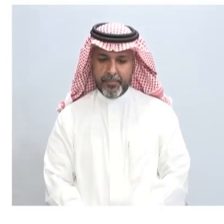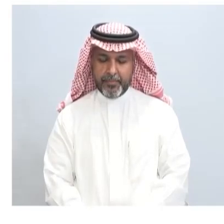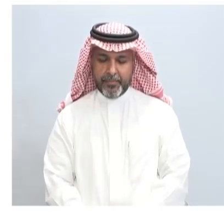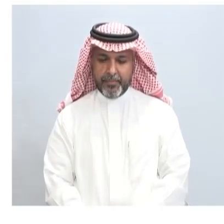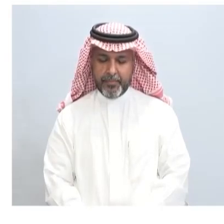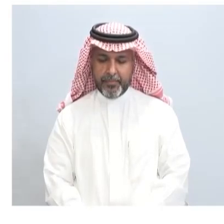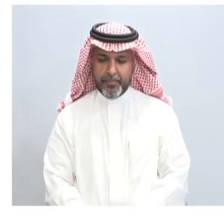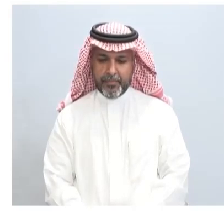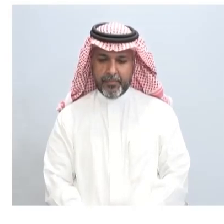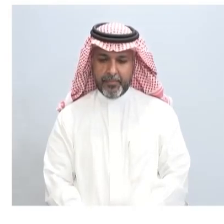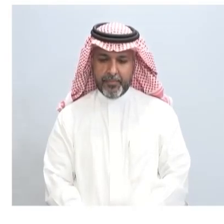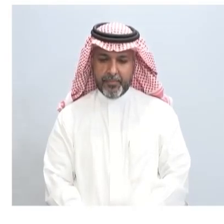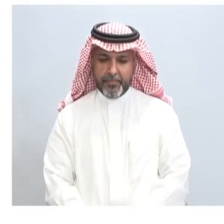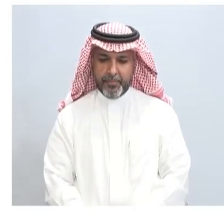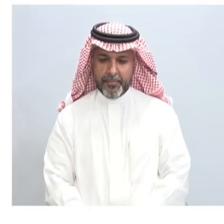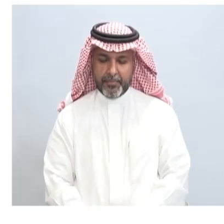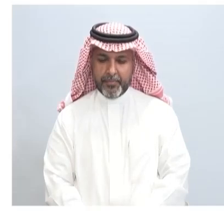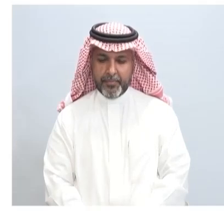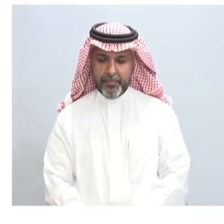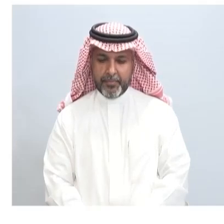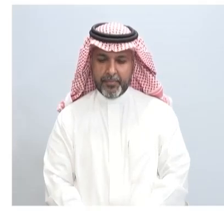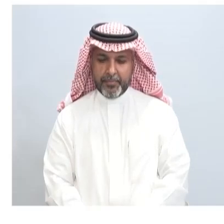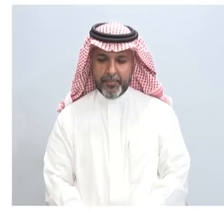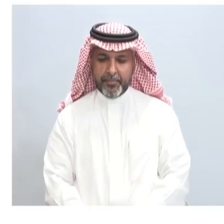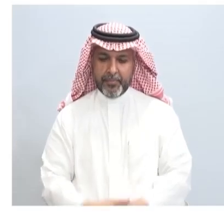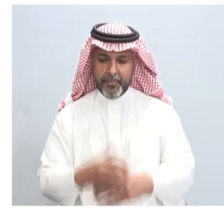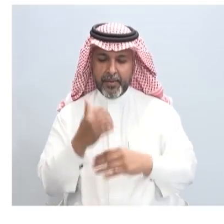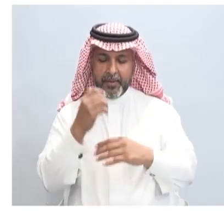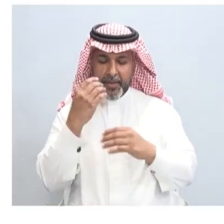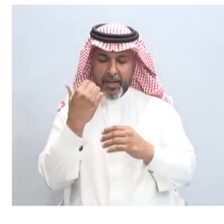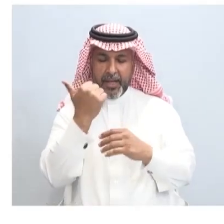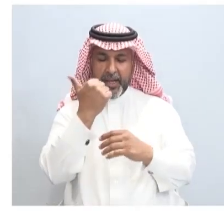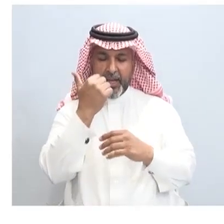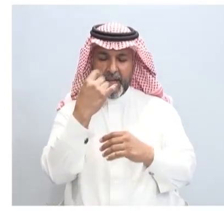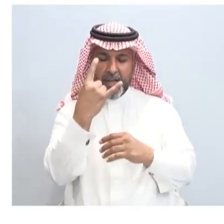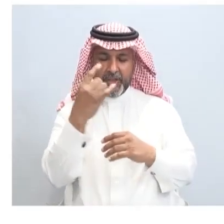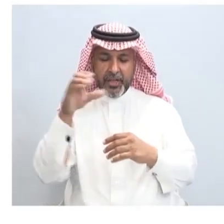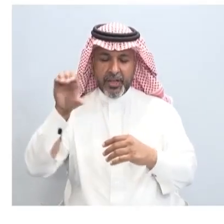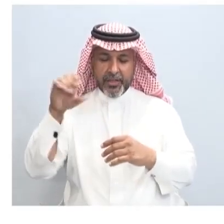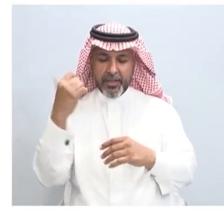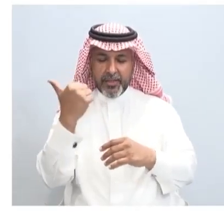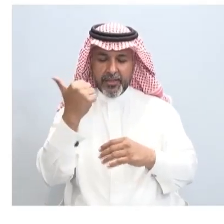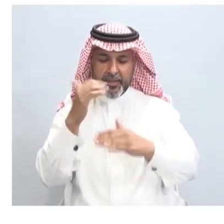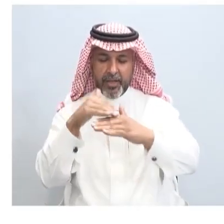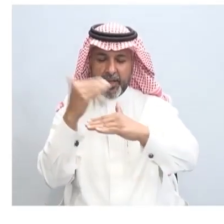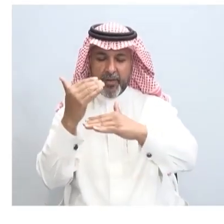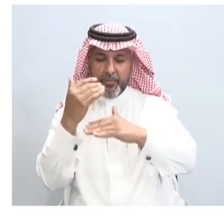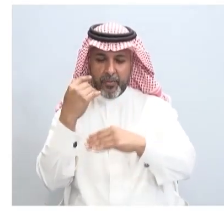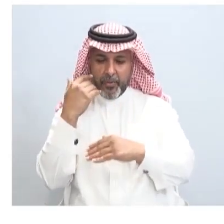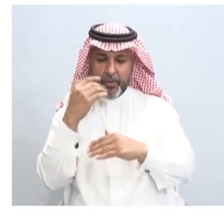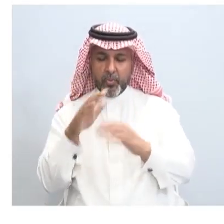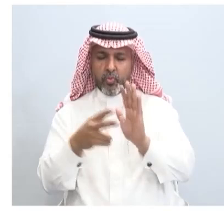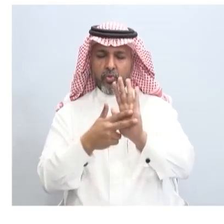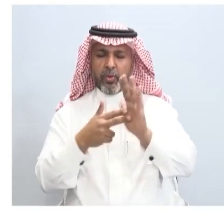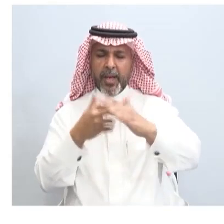التوافيق في حساب الخيارات فبالتالي بقول 10 سي س بهذا الشكل و